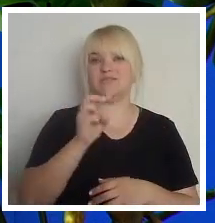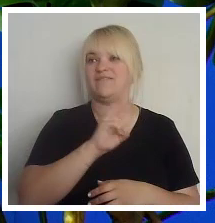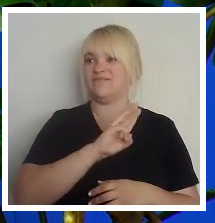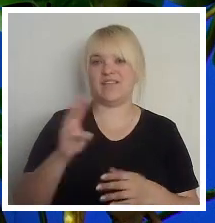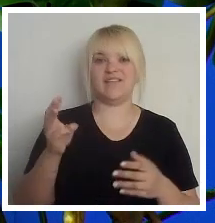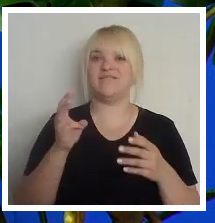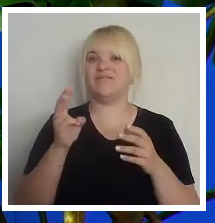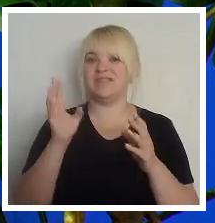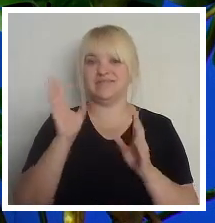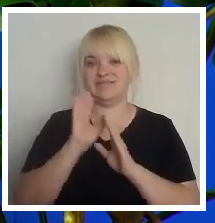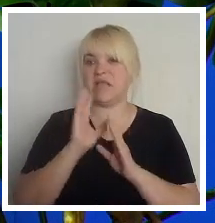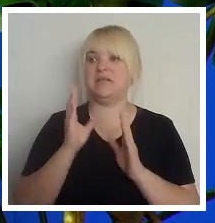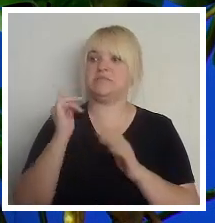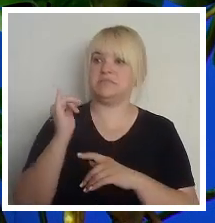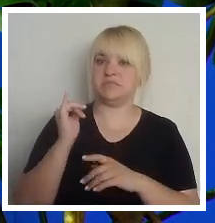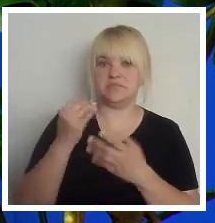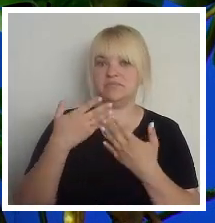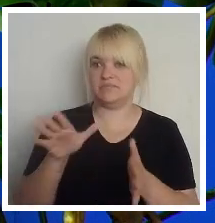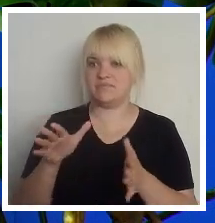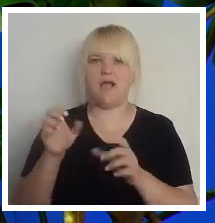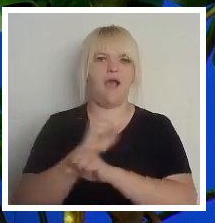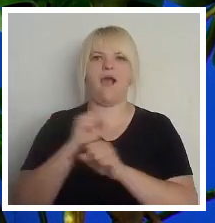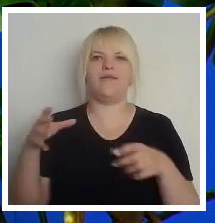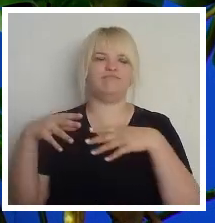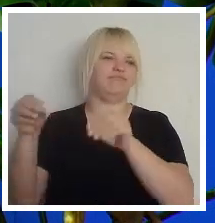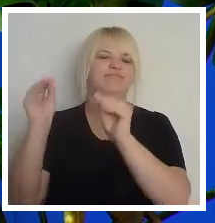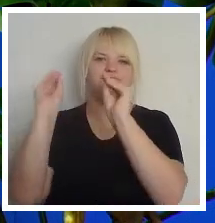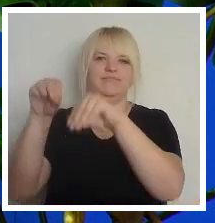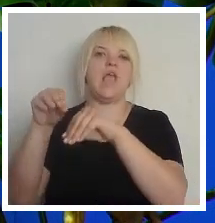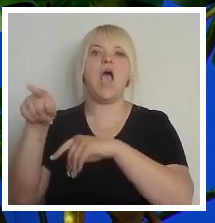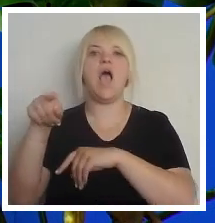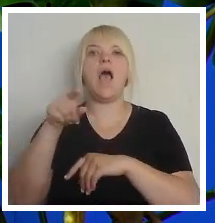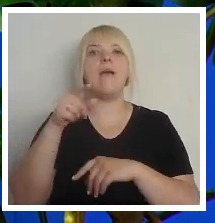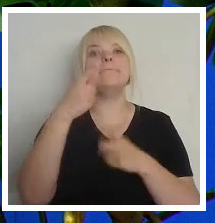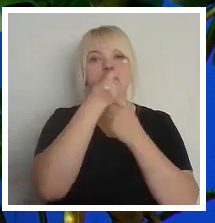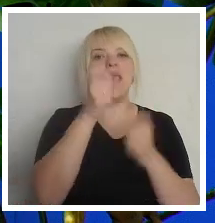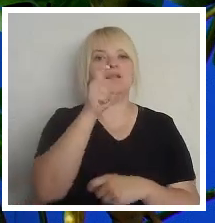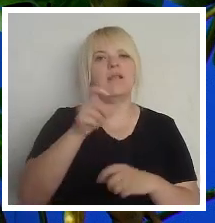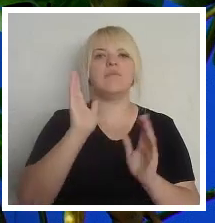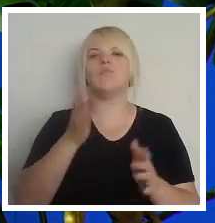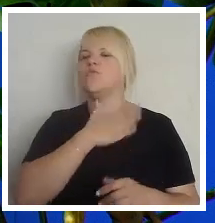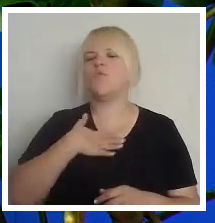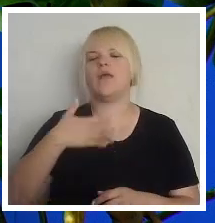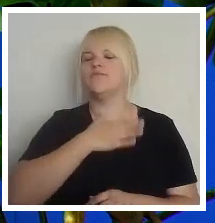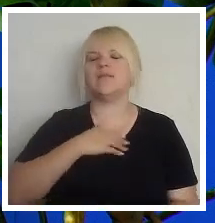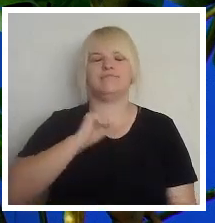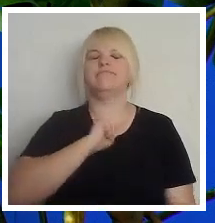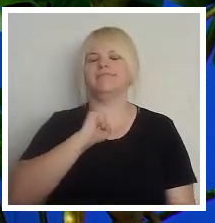sociālajos tīklos tas notiek ļoti ātri, un ar to mums nekad nav jākonkurē. Mums vienkārši medijiem ir jābūt ļoti, ļoti pacietīgiem